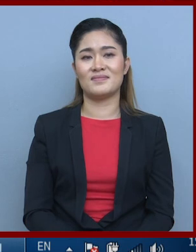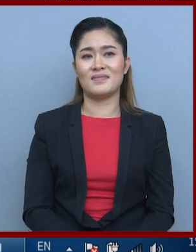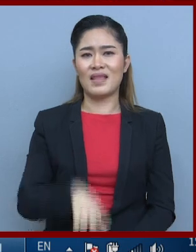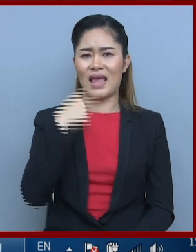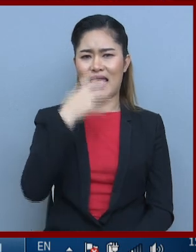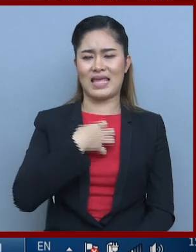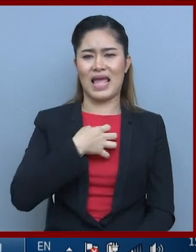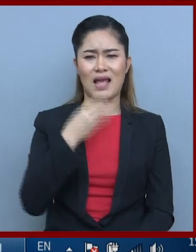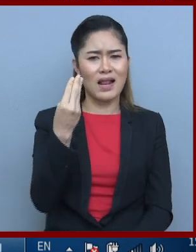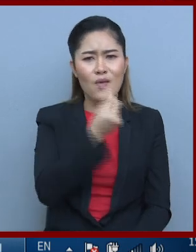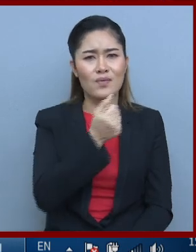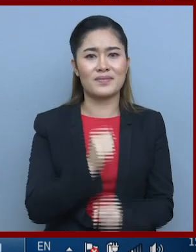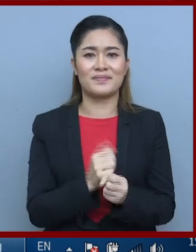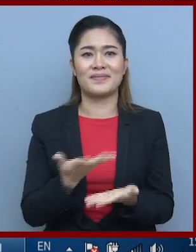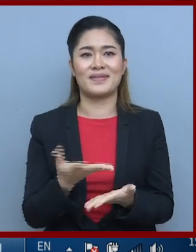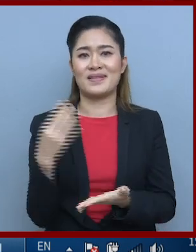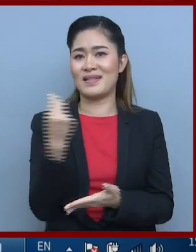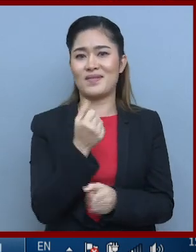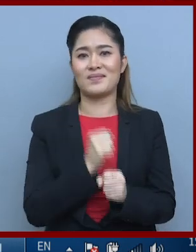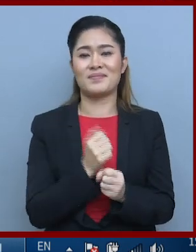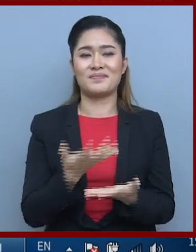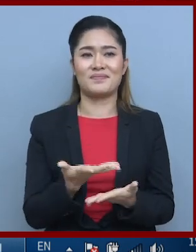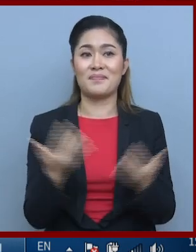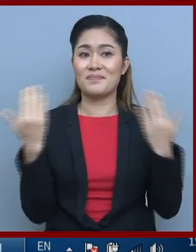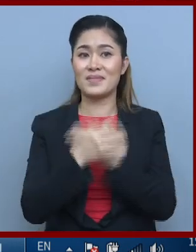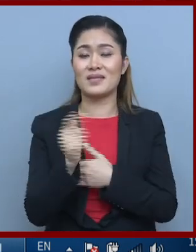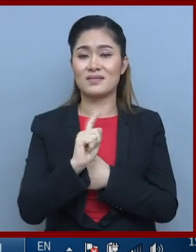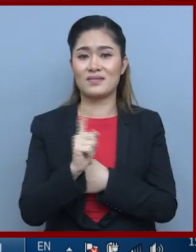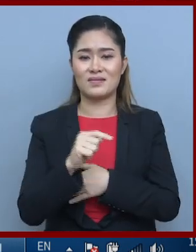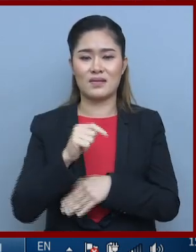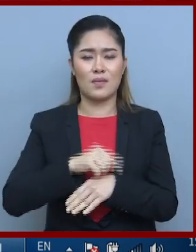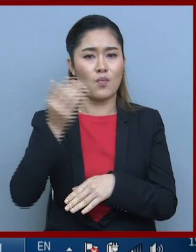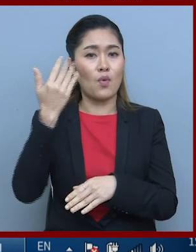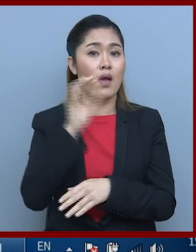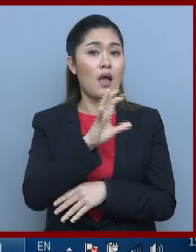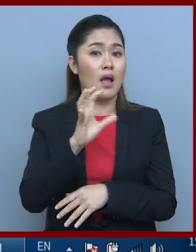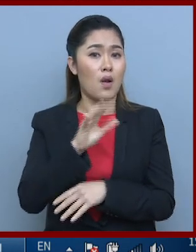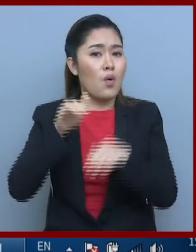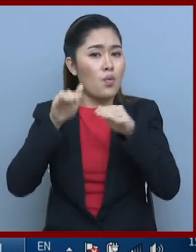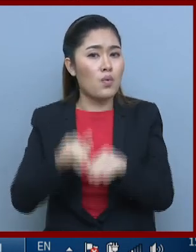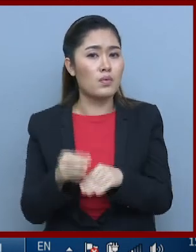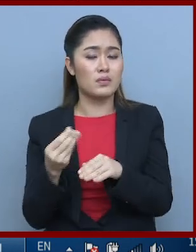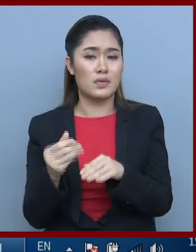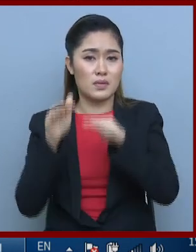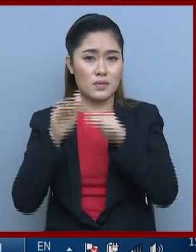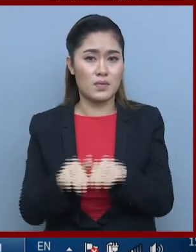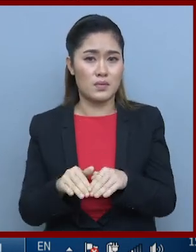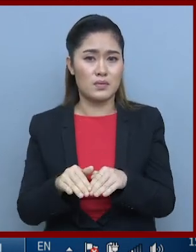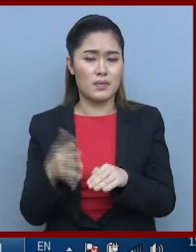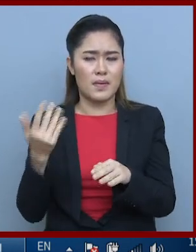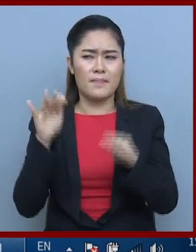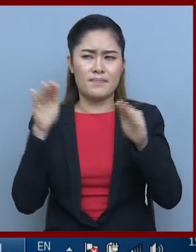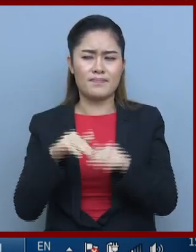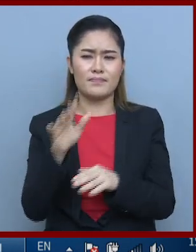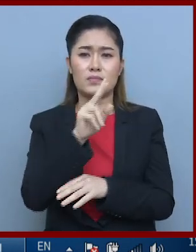ถ้าอยากให้มันกระพริบเร็วขึ้นทำยังไงไปเปลี่ยน interval จาก500ลงเหลือเท่าไหร่ครูเปลี่ย